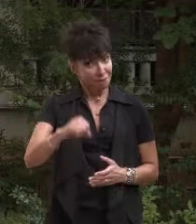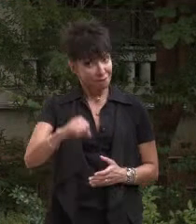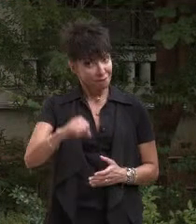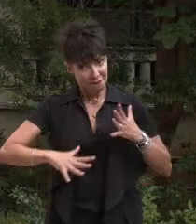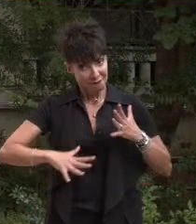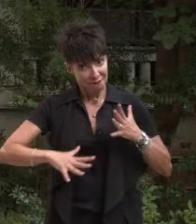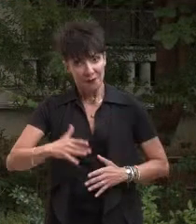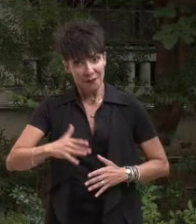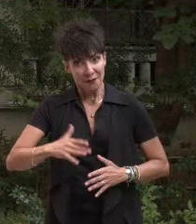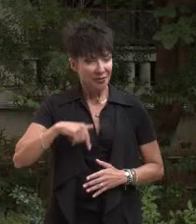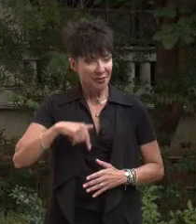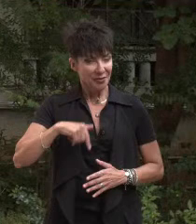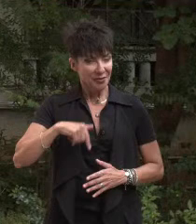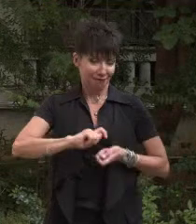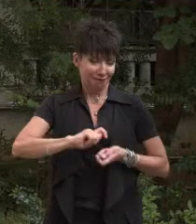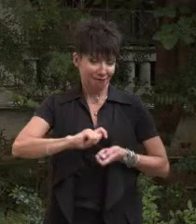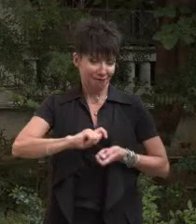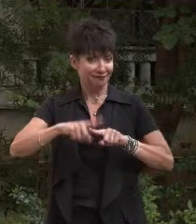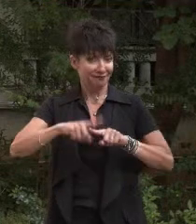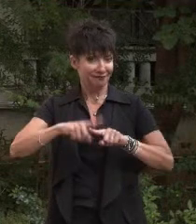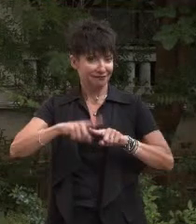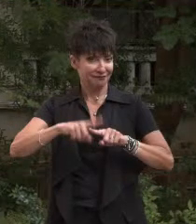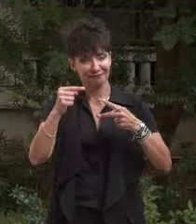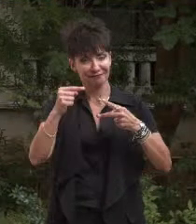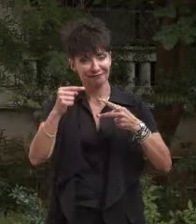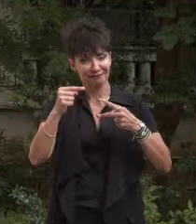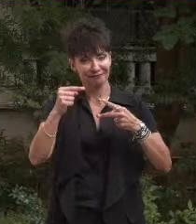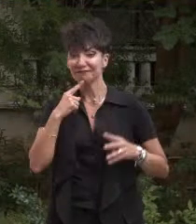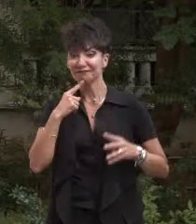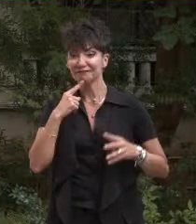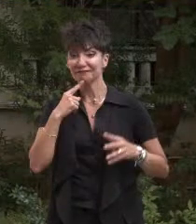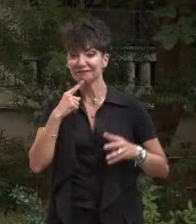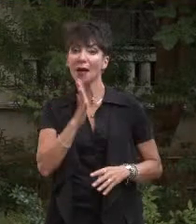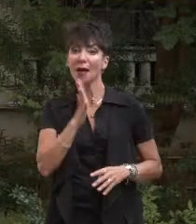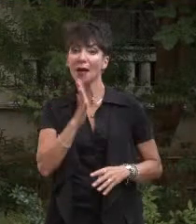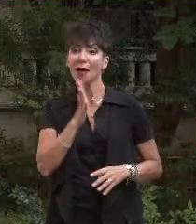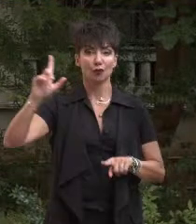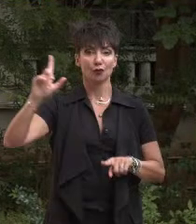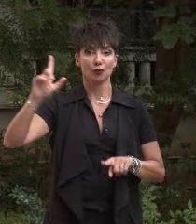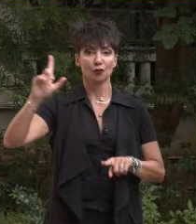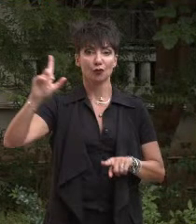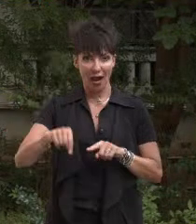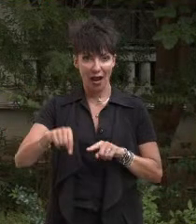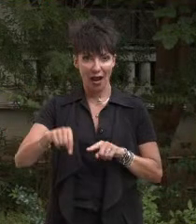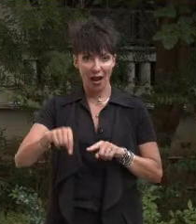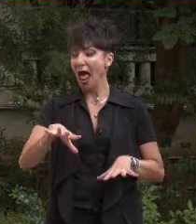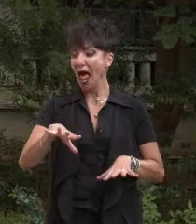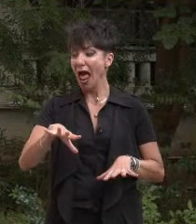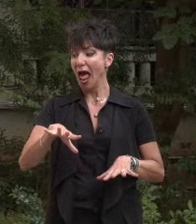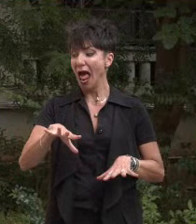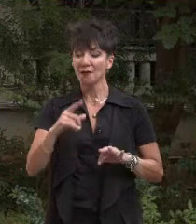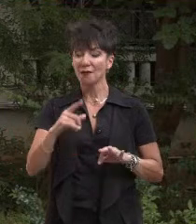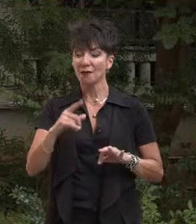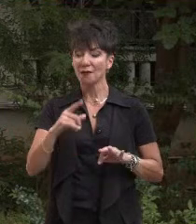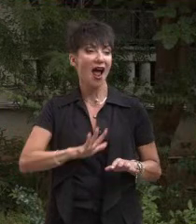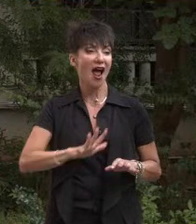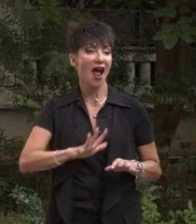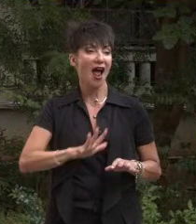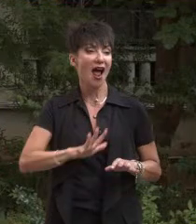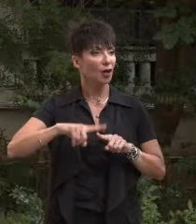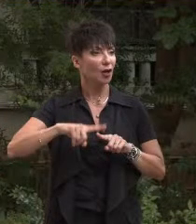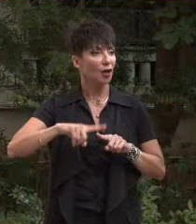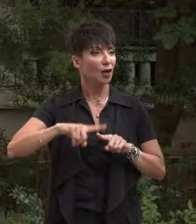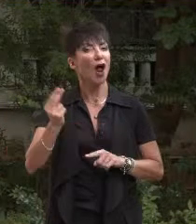Αγαπητοί μαθητές, είμαστε εδώ σήμερα για διάφορους λόγους. 30 μαθητές από σχολεία σε όλη την Ελλάδα έχουν επιλεγεί σε αυτόν τον πανελλήνιο διαγωνισμό